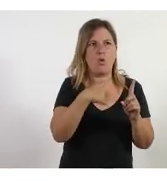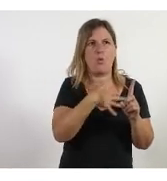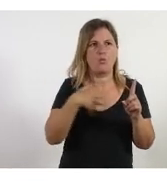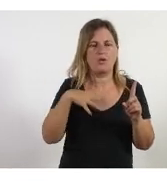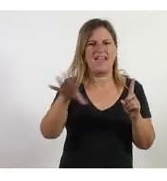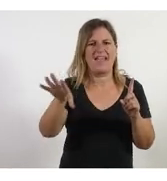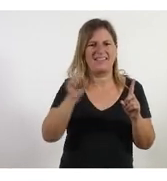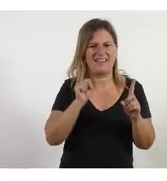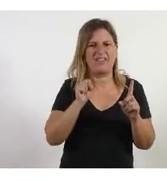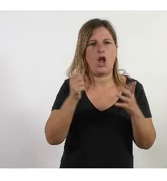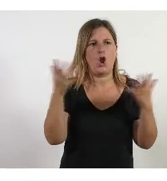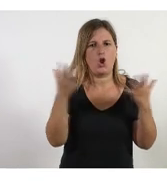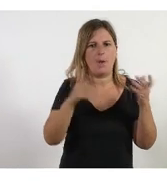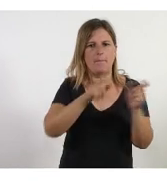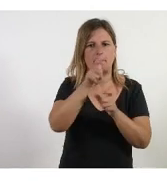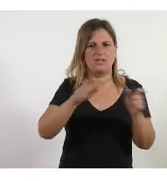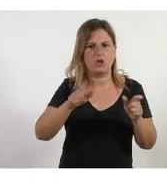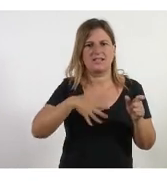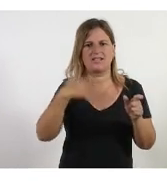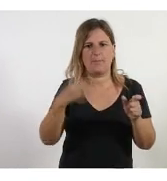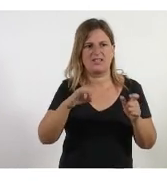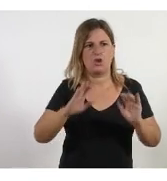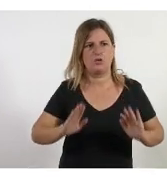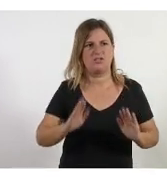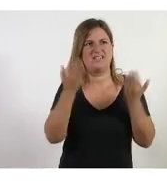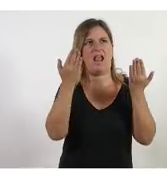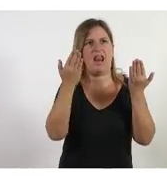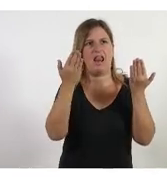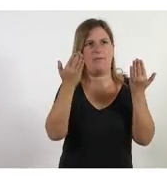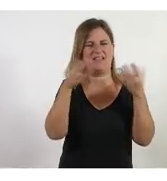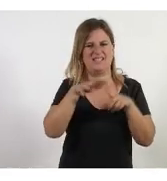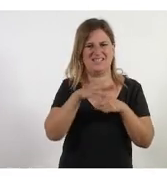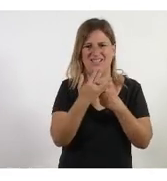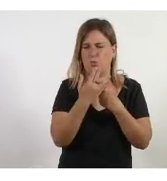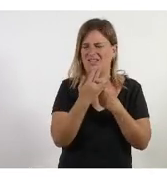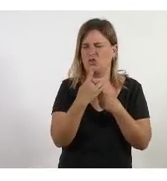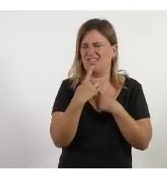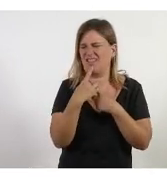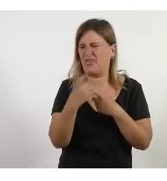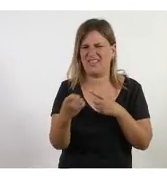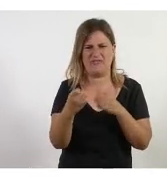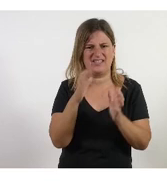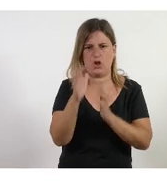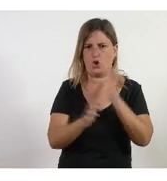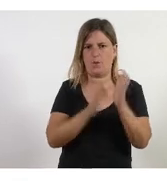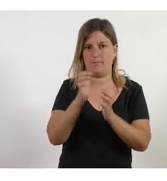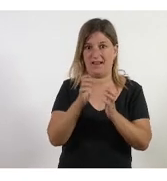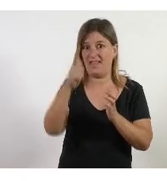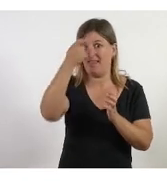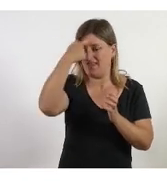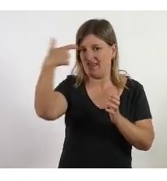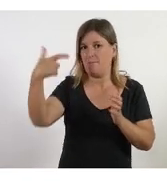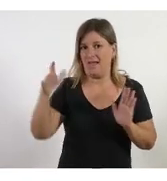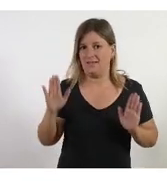les persones podem superar situacions extremadament difícils i complexes. Imagineu-vos el que deuria